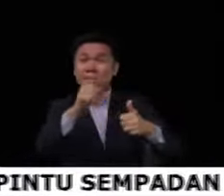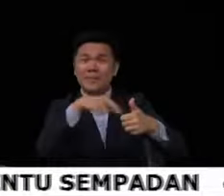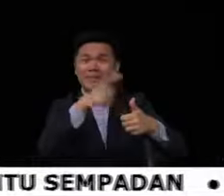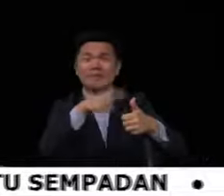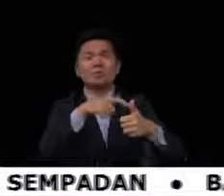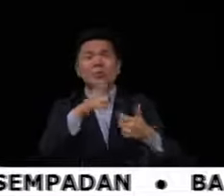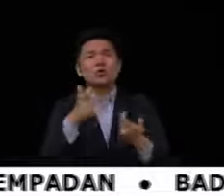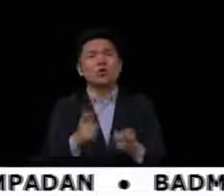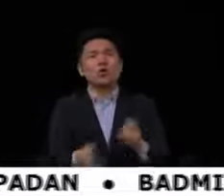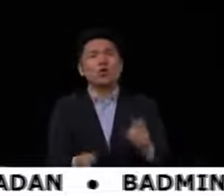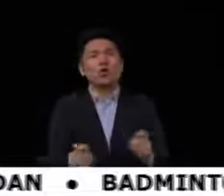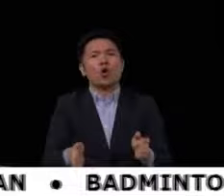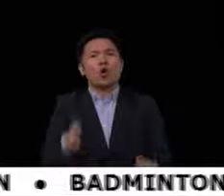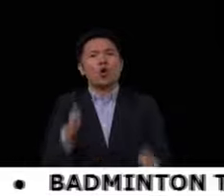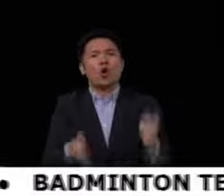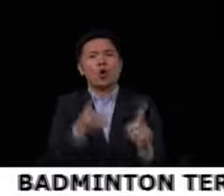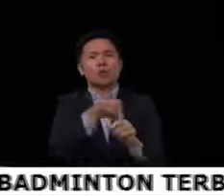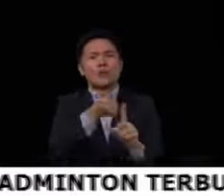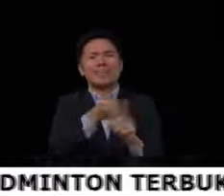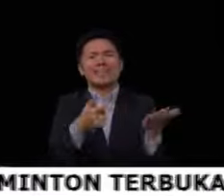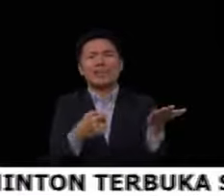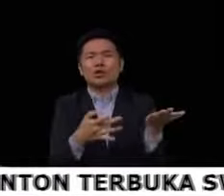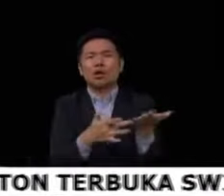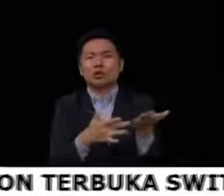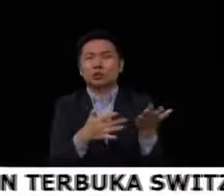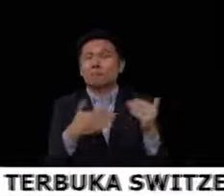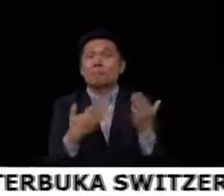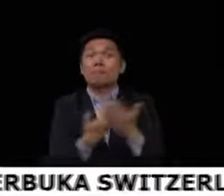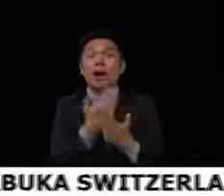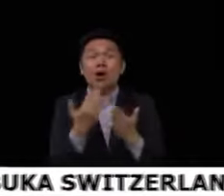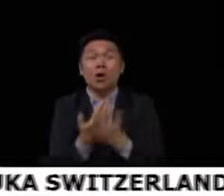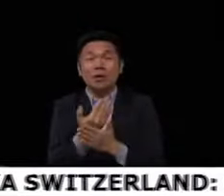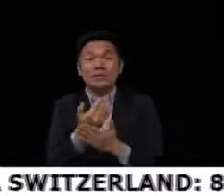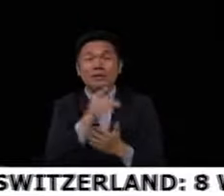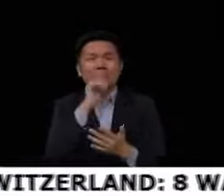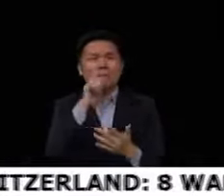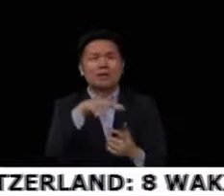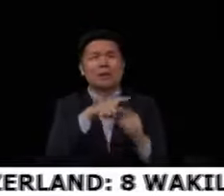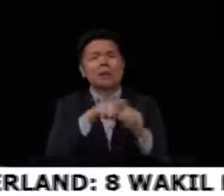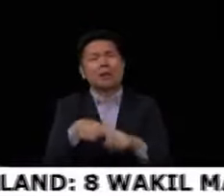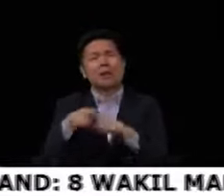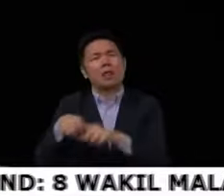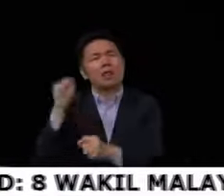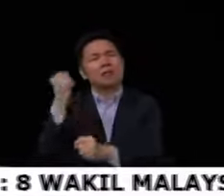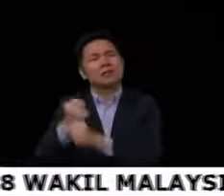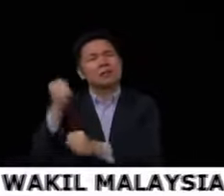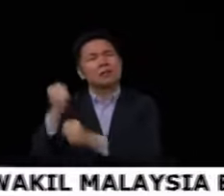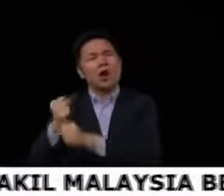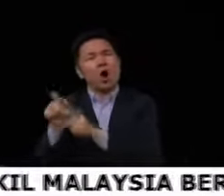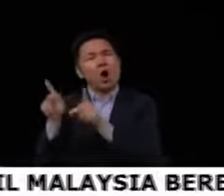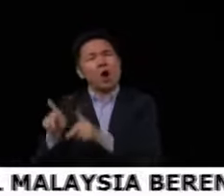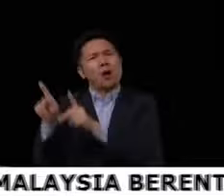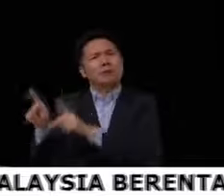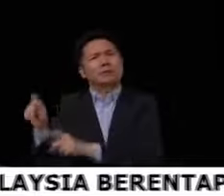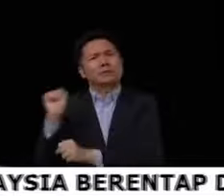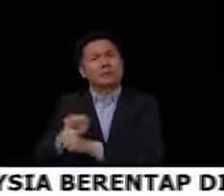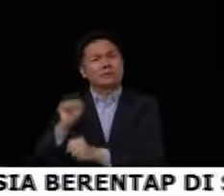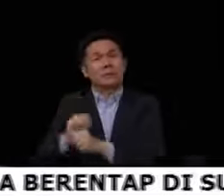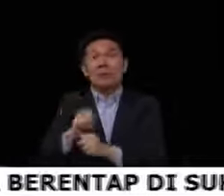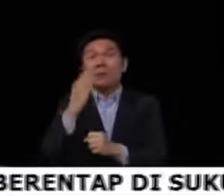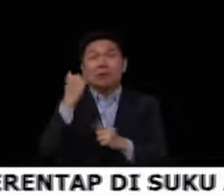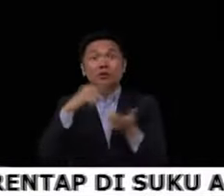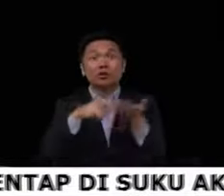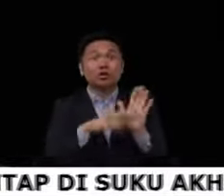automation menggunakan teknologi bagus supaya kebergantungan kepada pekerja asing kutu utamanya yang melibatkan